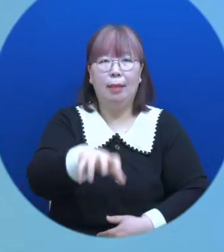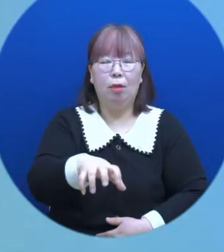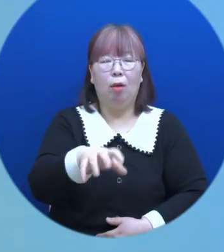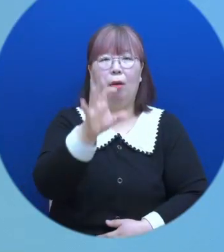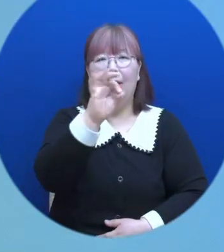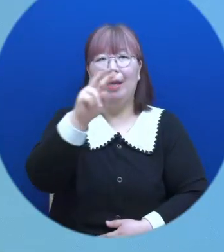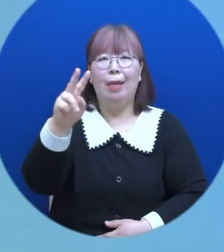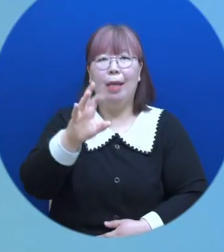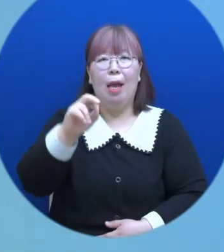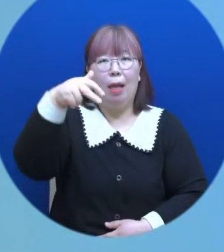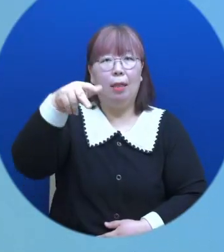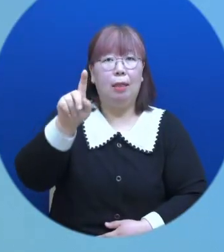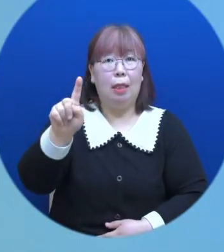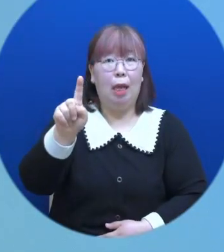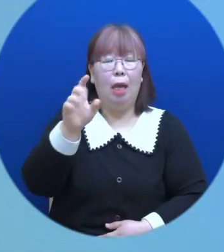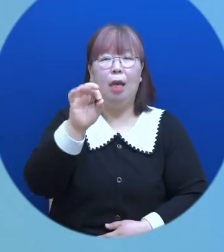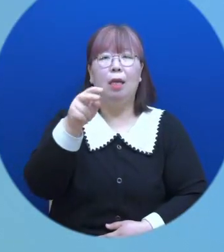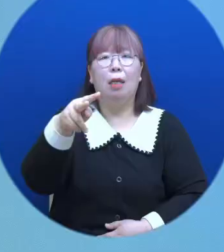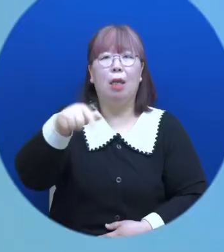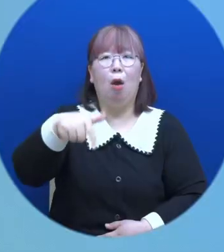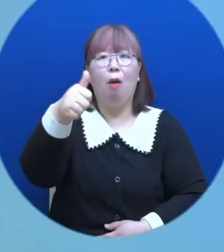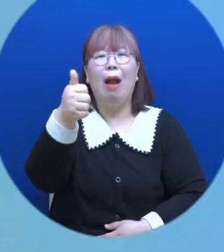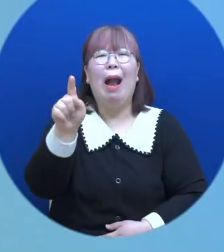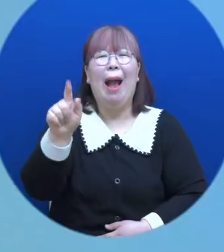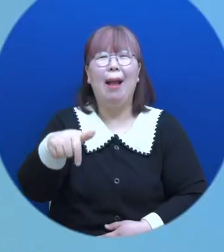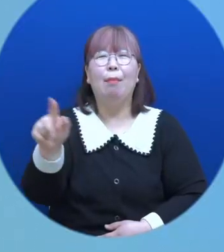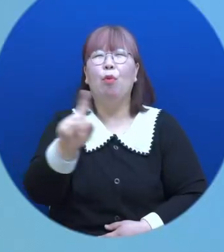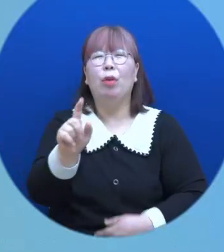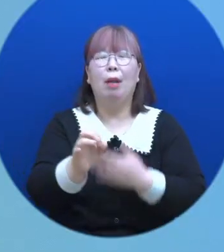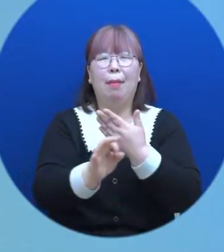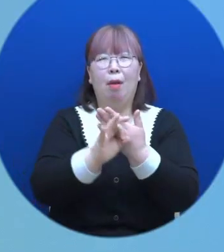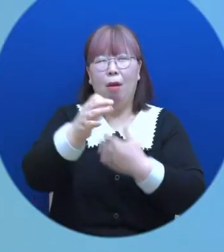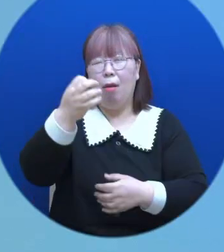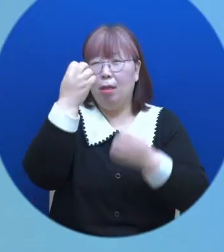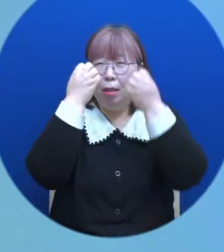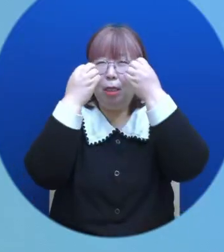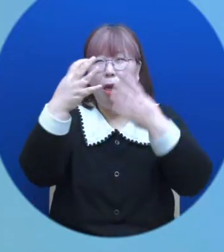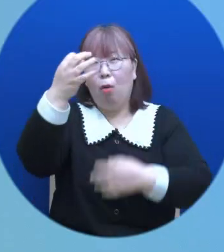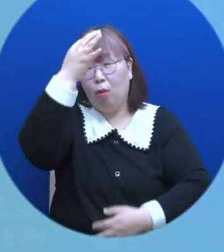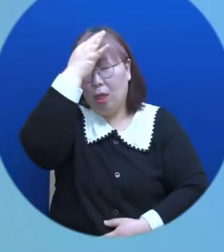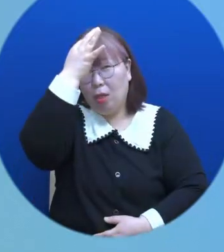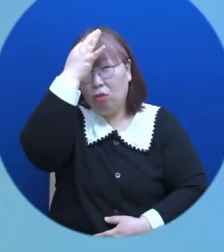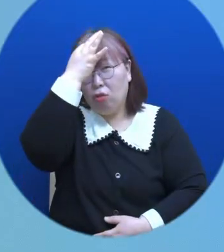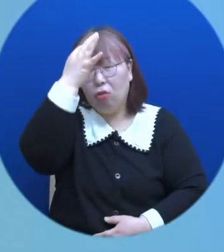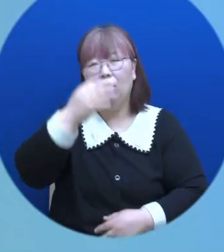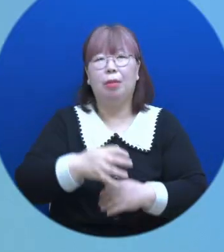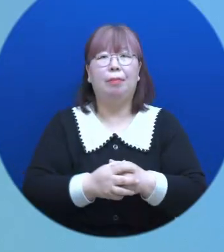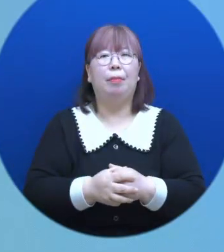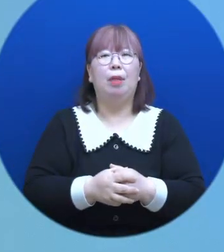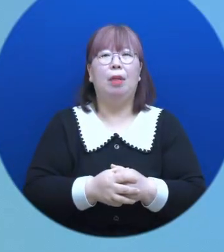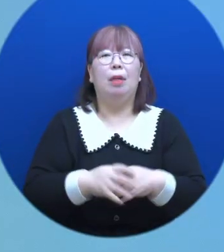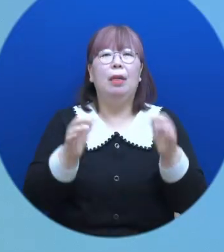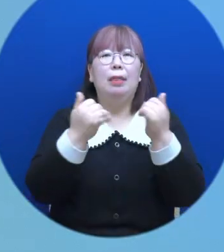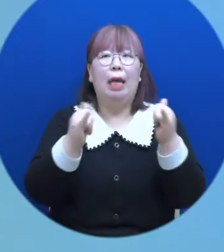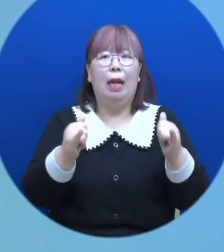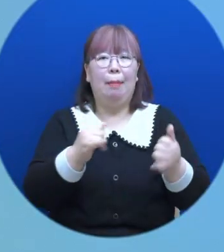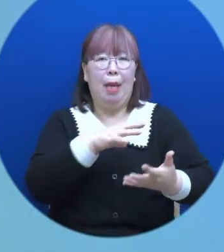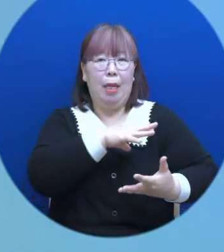양자 역학으로도 신기술을 만들었답니다. 그러니까 사람의 심장